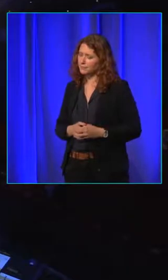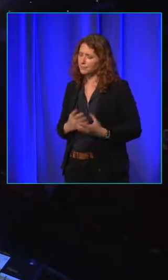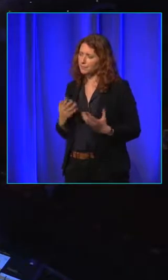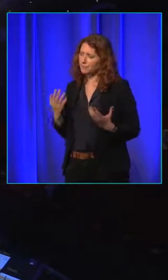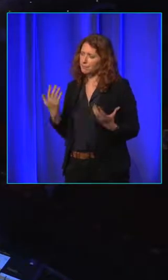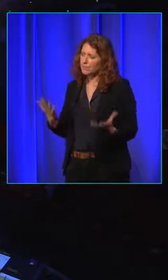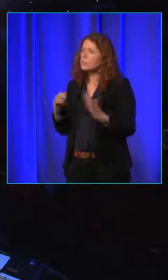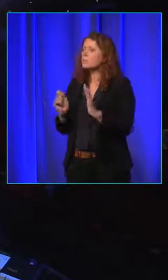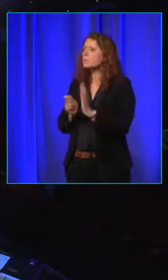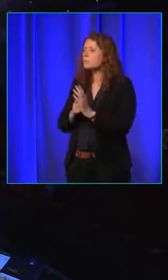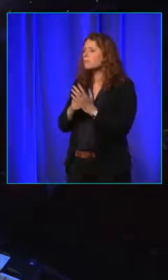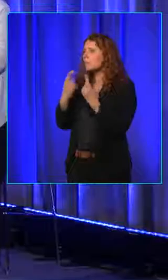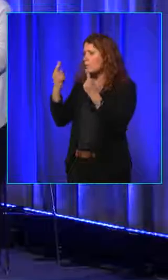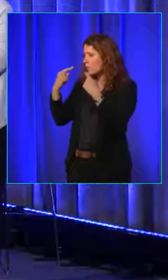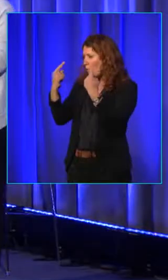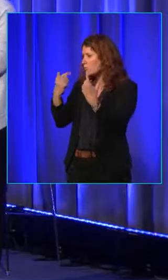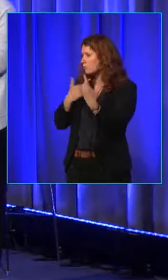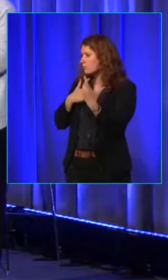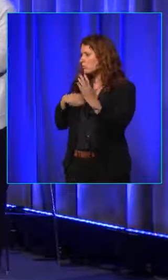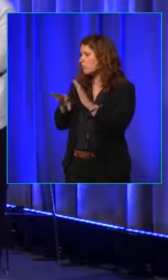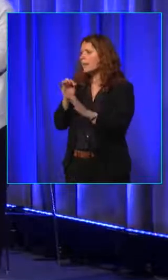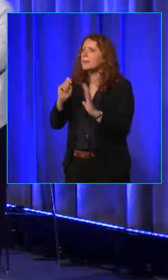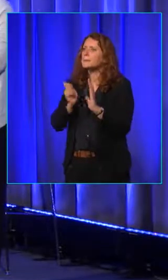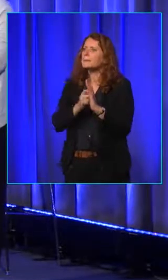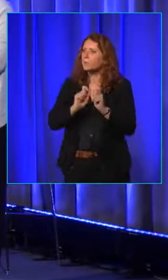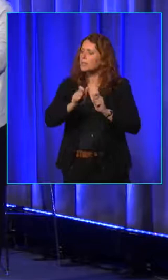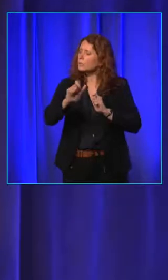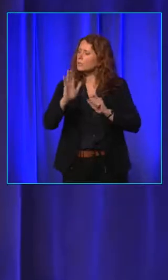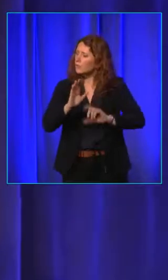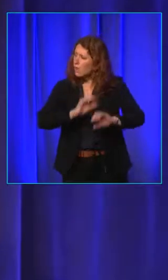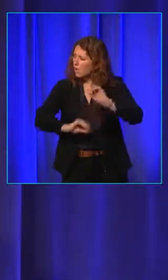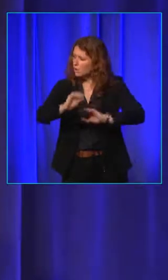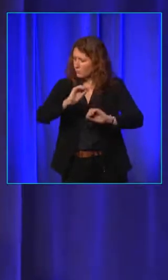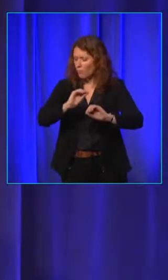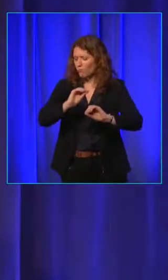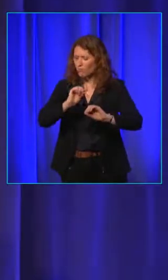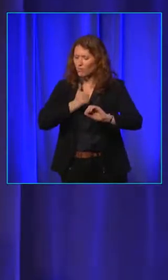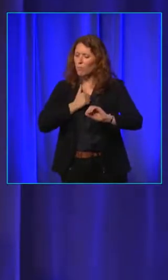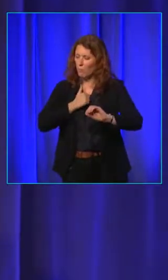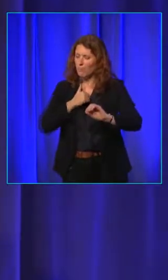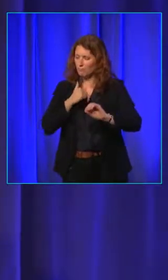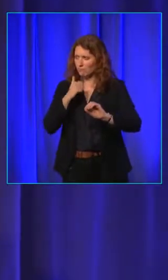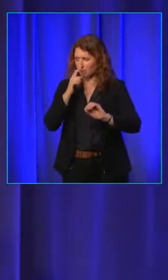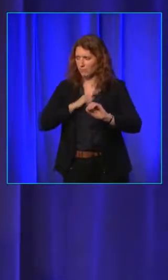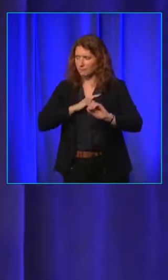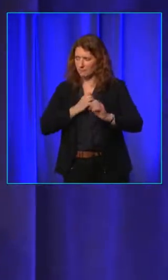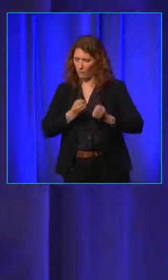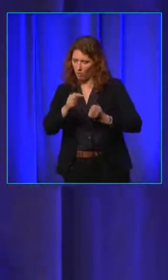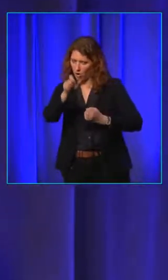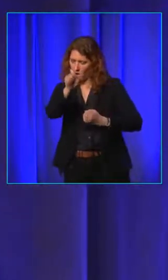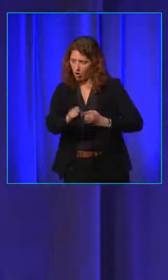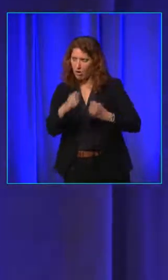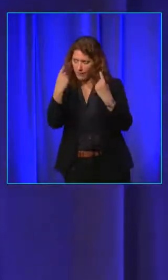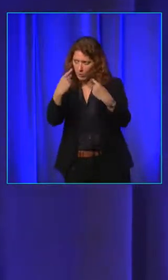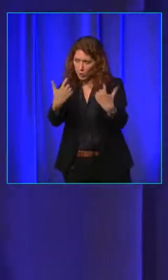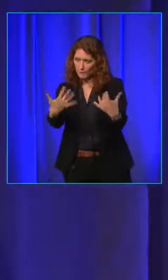J'utilise, quand je fais le processus de guérison, je le fais sous un état d'hypnose léger. Et je fais